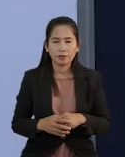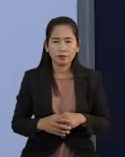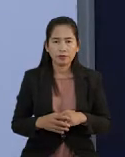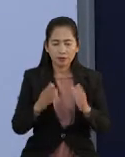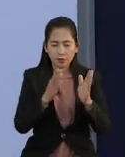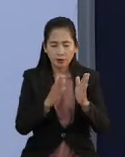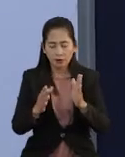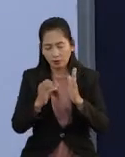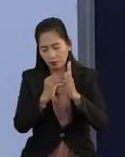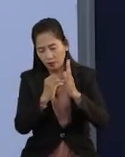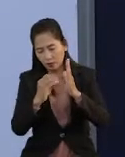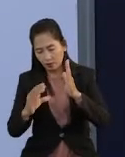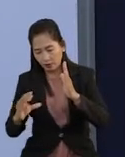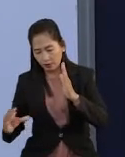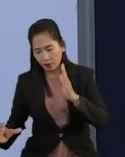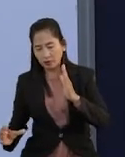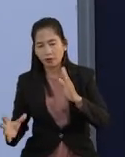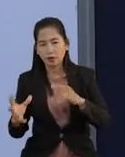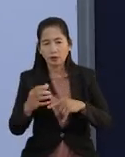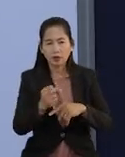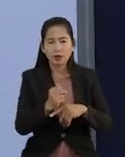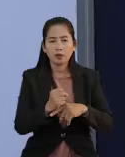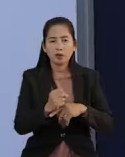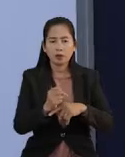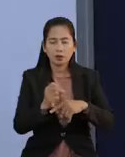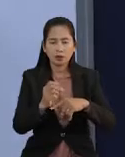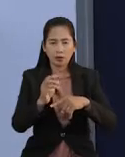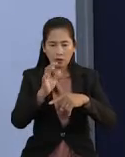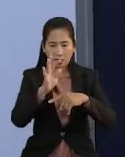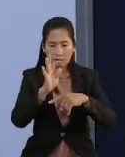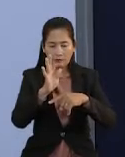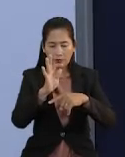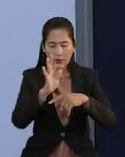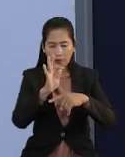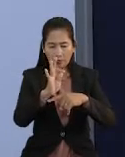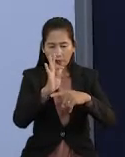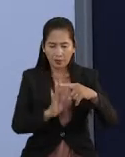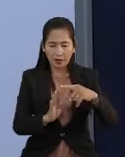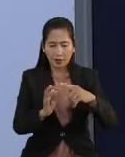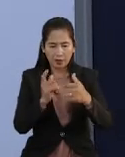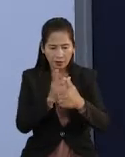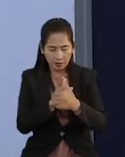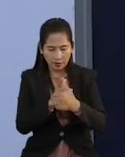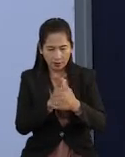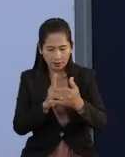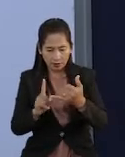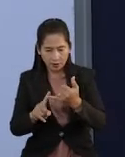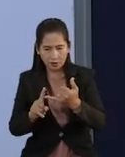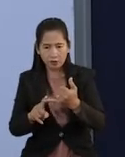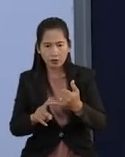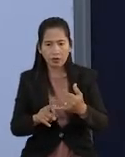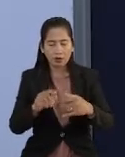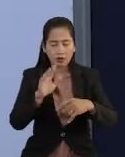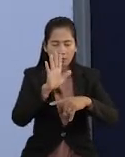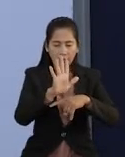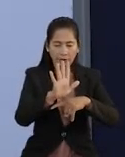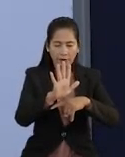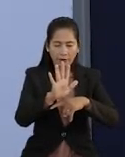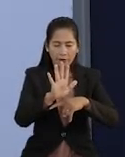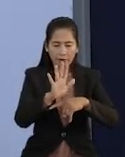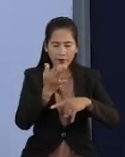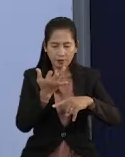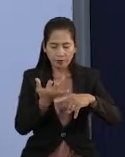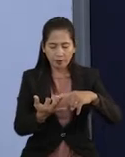chả chứng như điệp lùng đạp chốt cứ dương dược tập hiện đến nơi hàng đào kì máu hàng trọng kế pram phịa pram